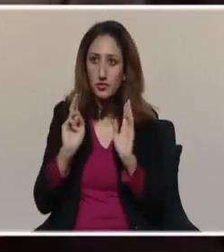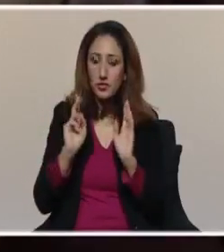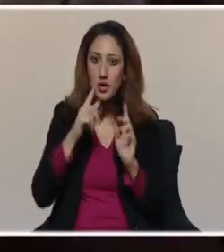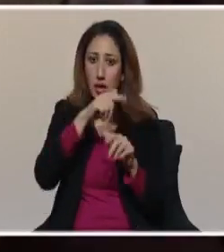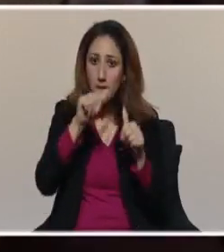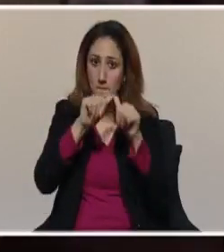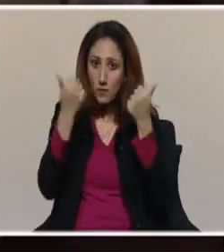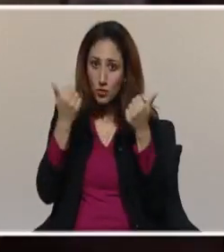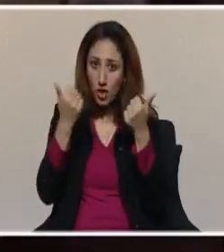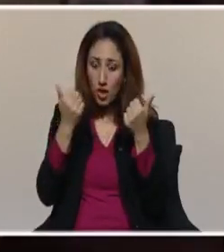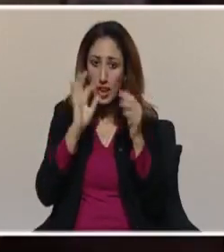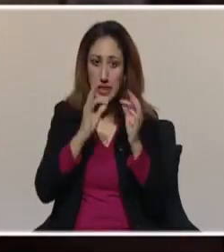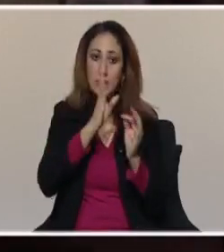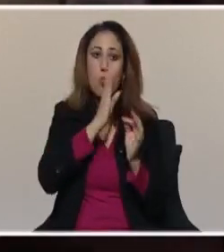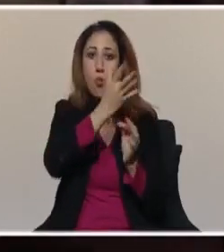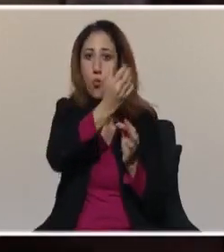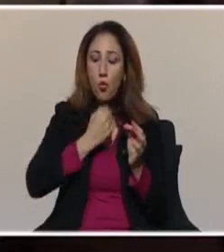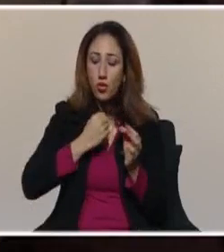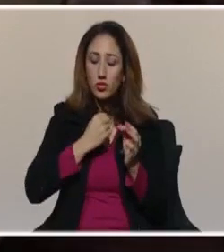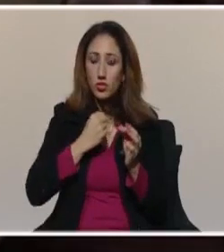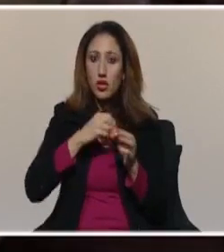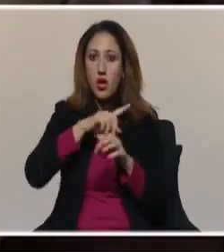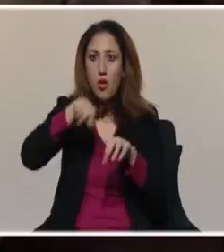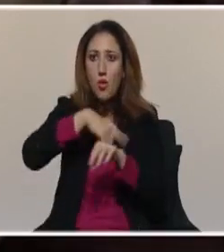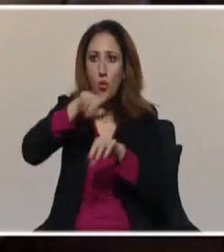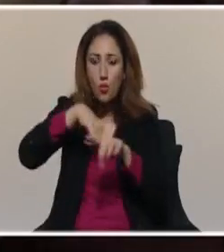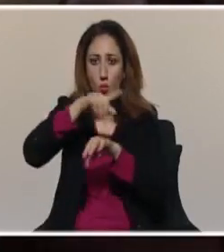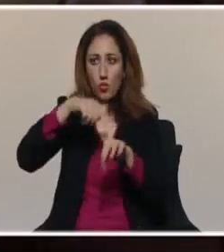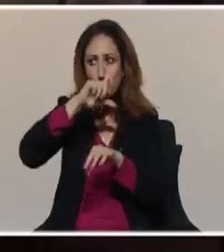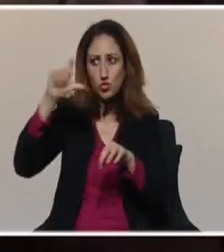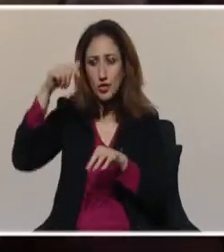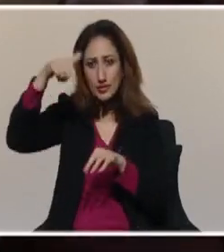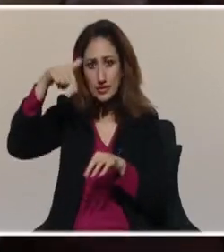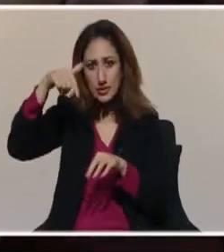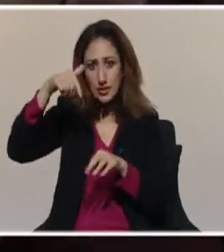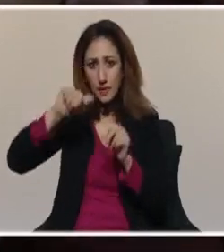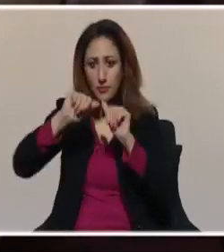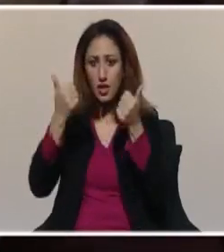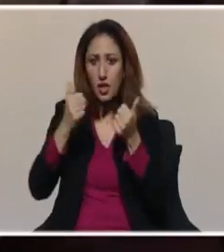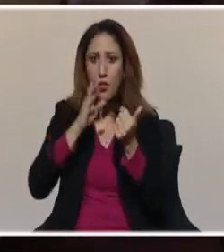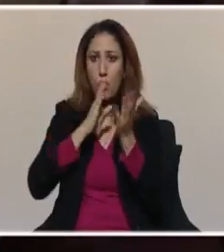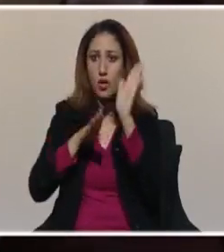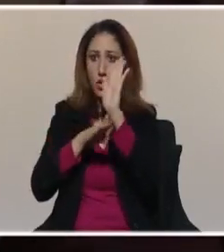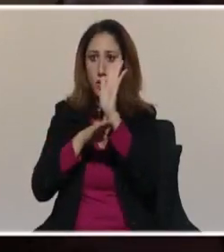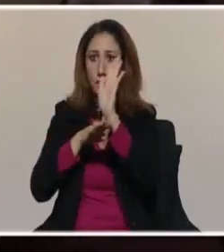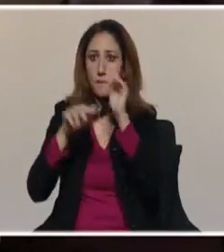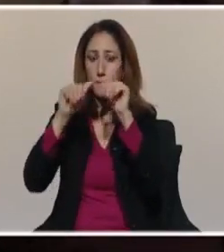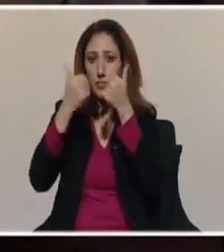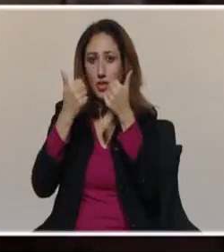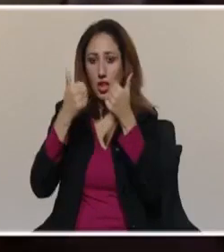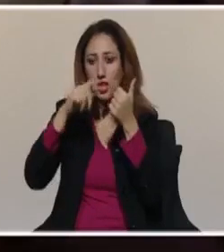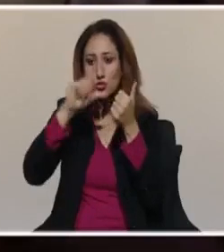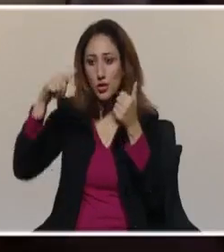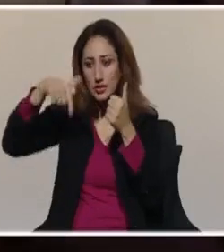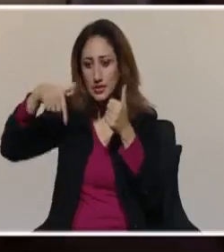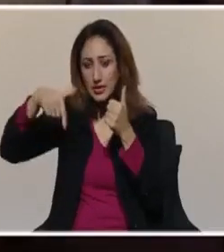مطلقة، طب ممكن تجيبي لي قسيمة الطلاق؟ قعدت بقى التماط لغاية لما جينا في شهر 6 جابت له قسيمة طلاق انها متطلقة في شهر 6.